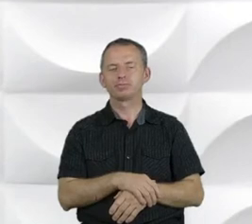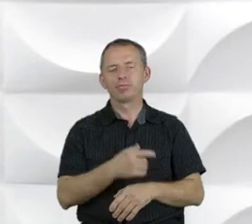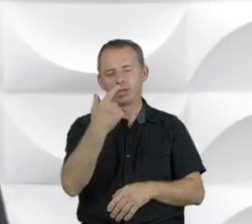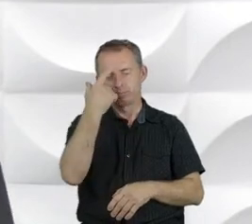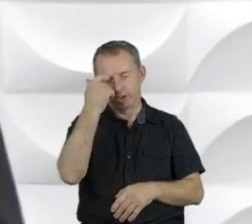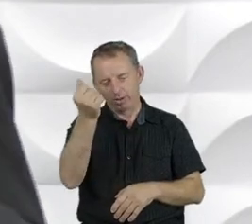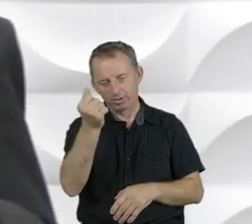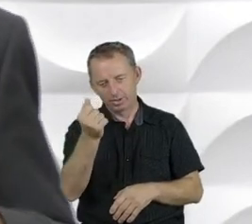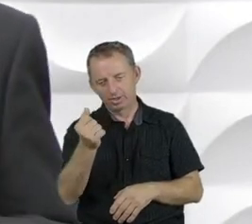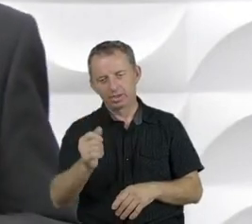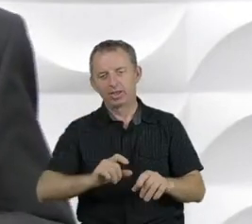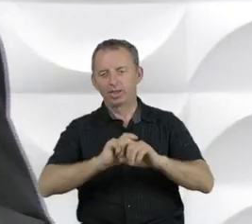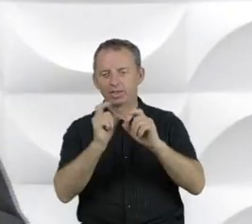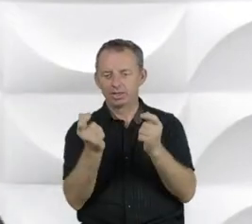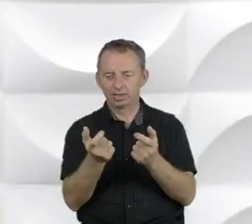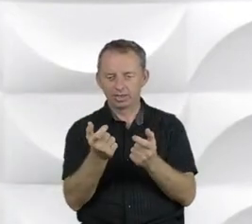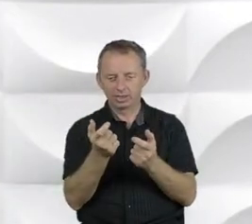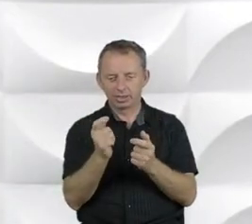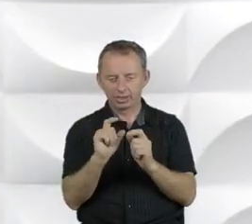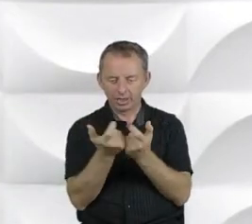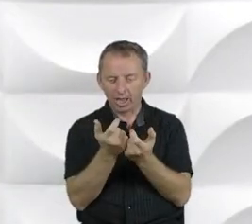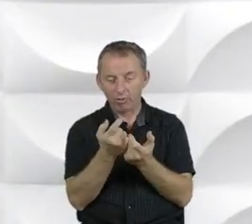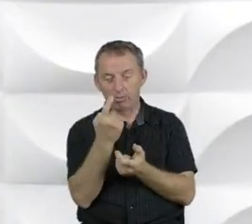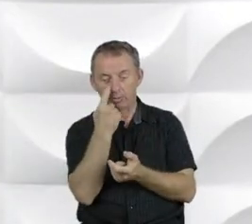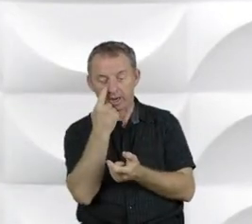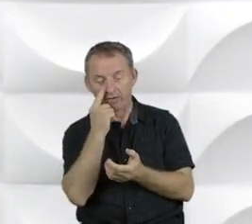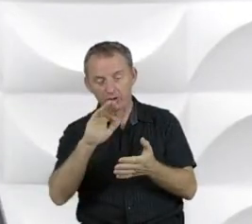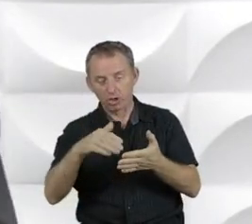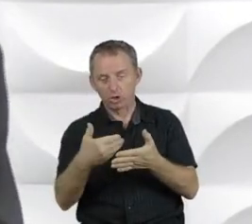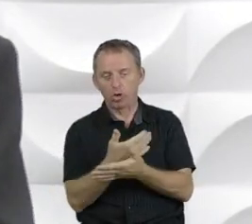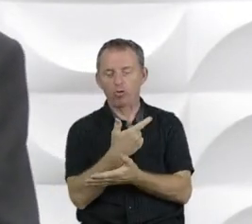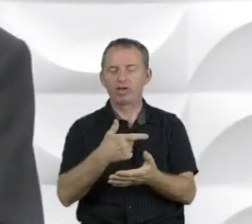Pamiętajmy, że cały prawie już Nowy Testament.